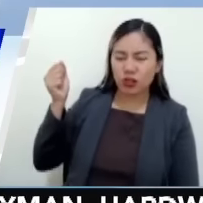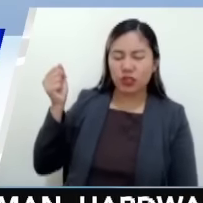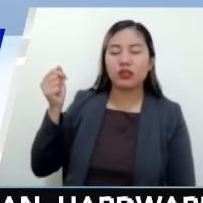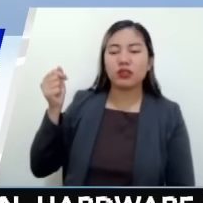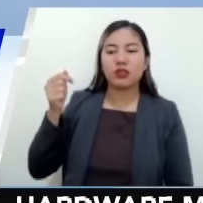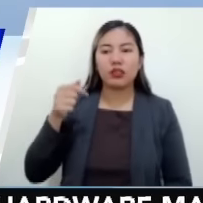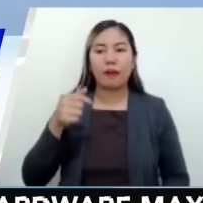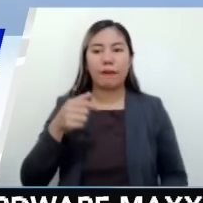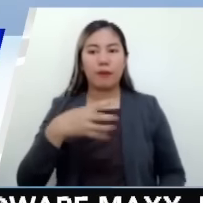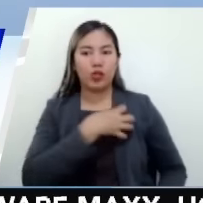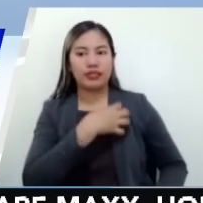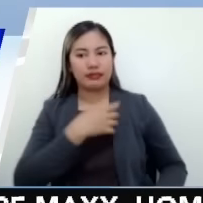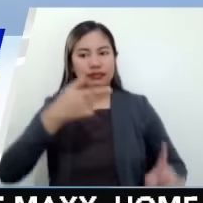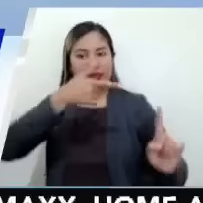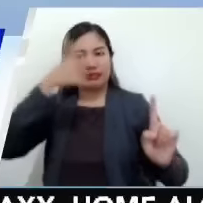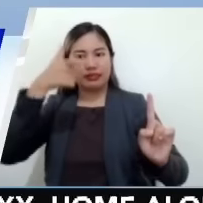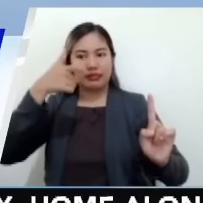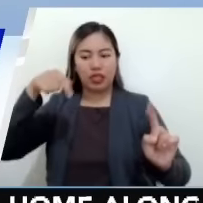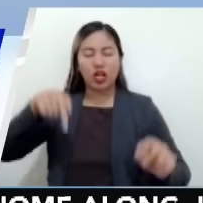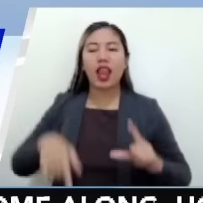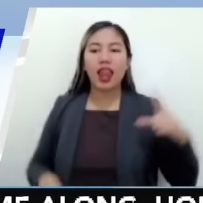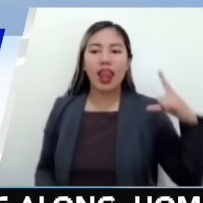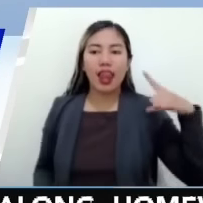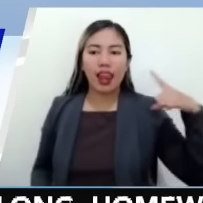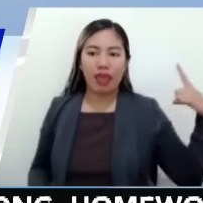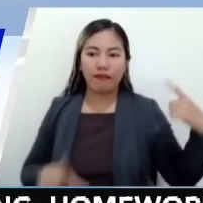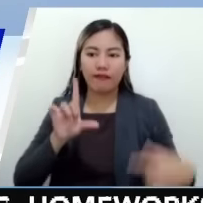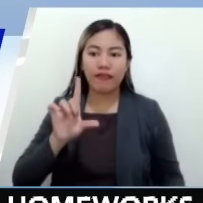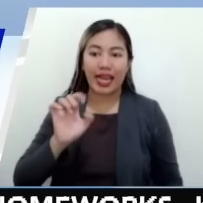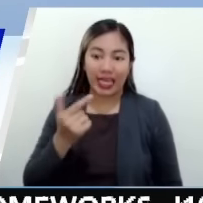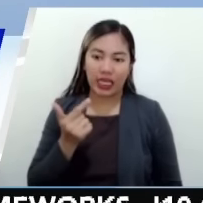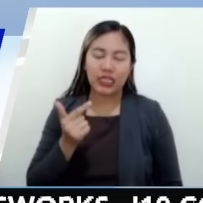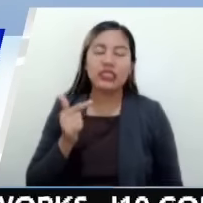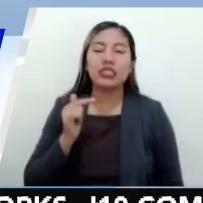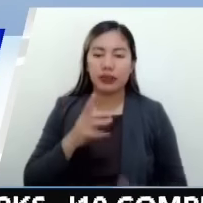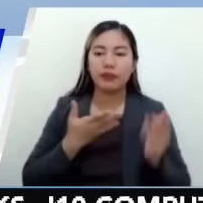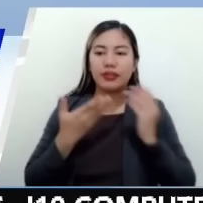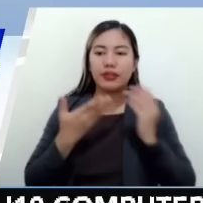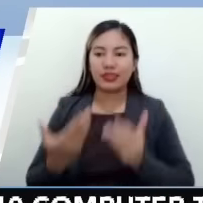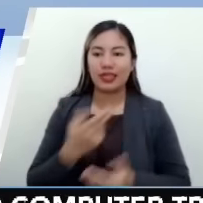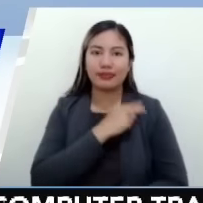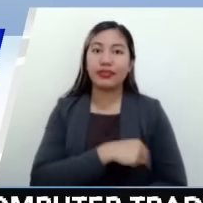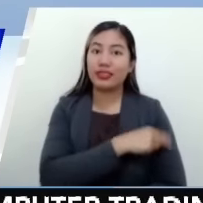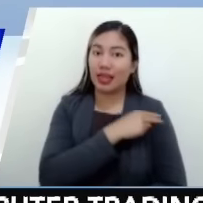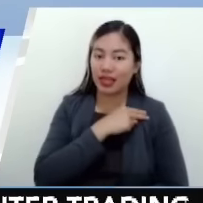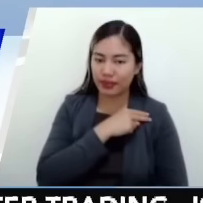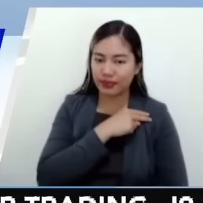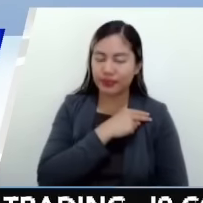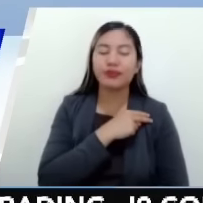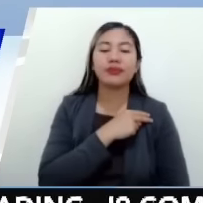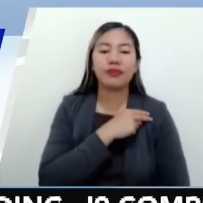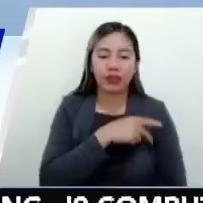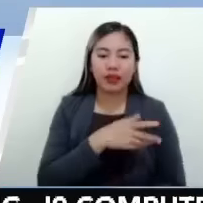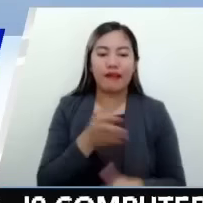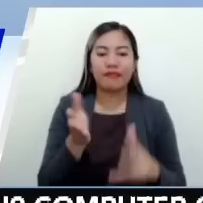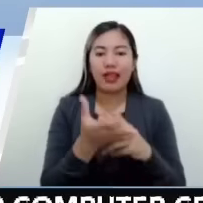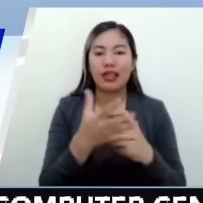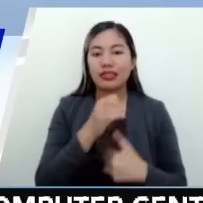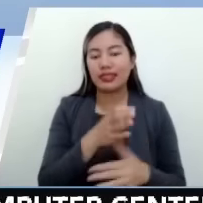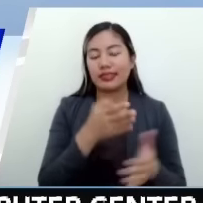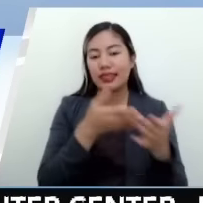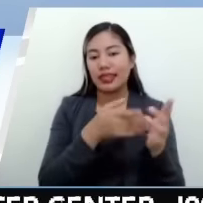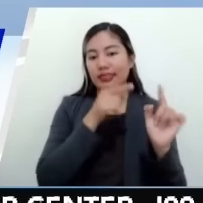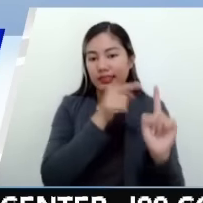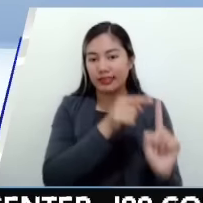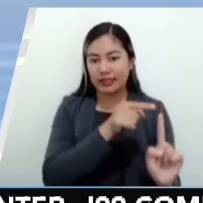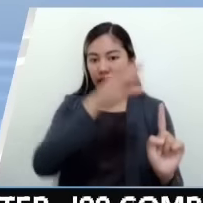binti. Agad namang itinagbo sa ospital ang lalaki. Nahaharap siya sa mga karampatang reklamo. Ayon sa pulisya,